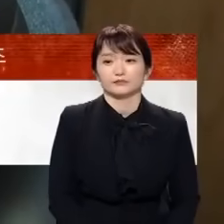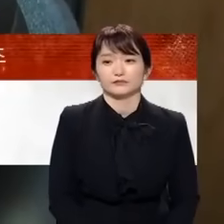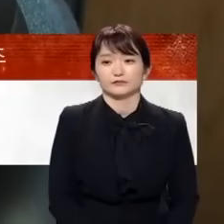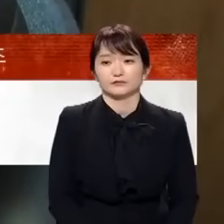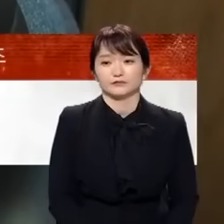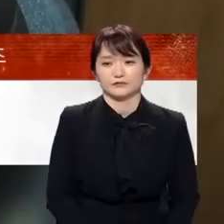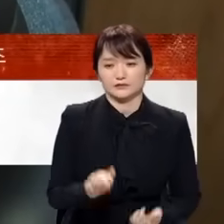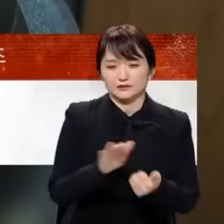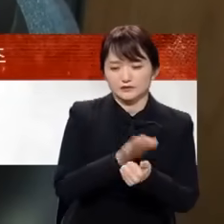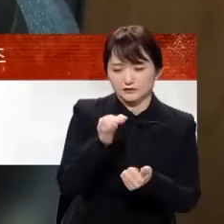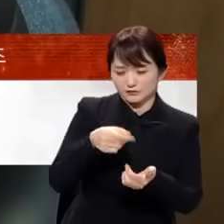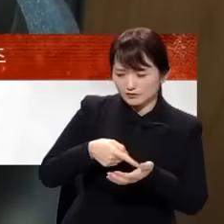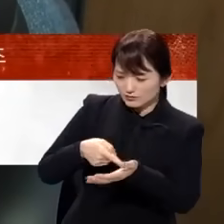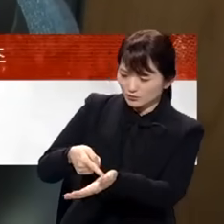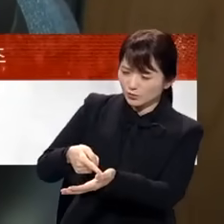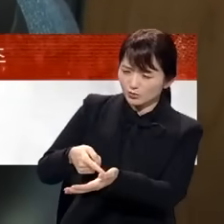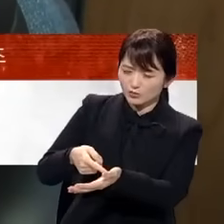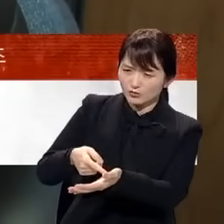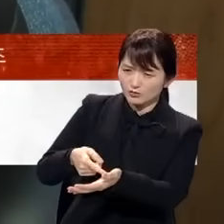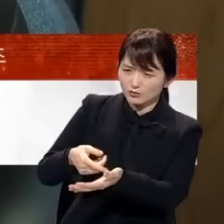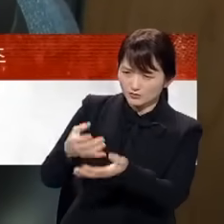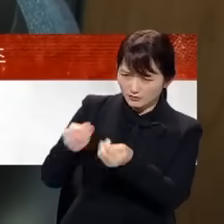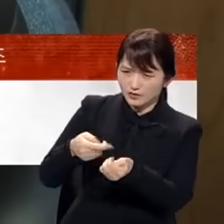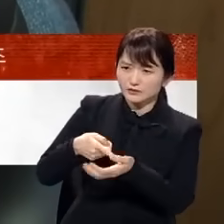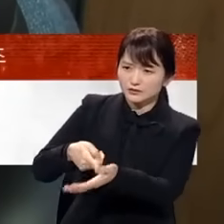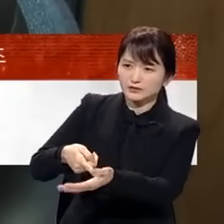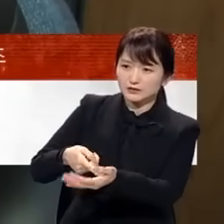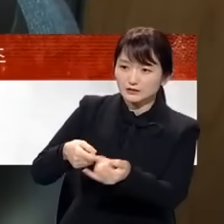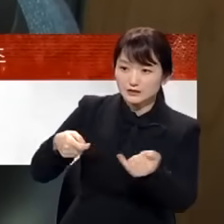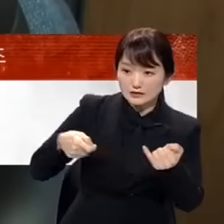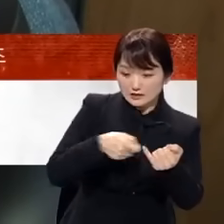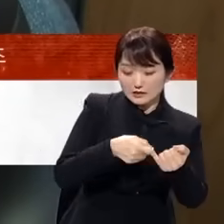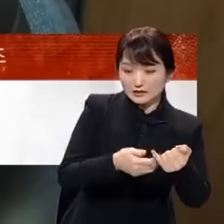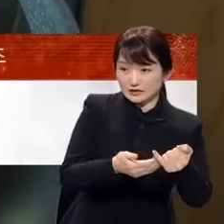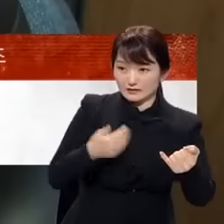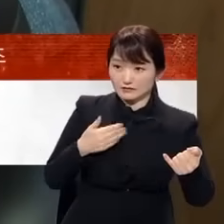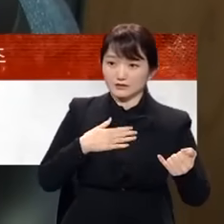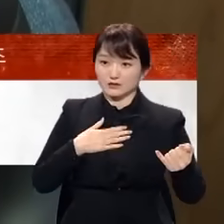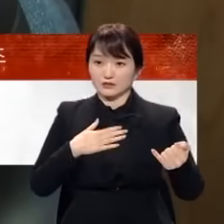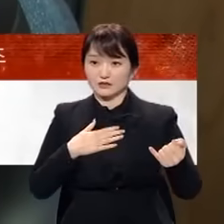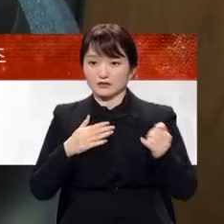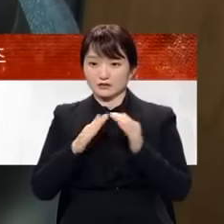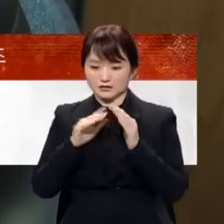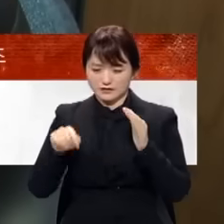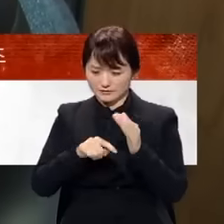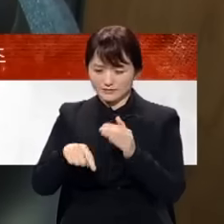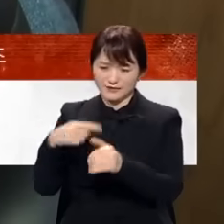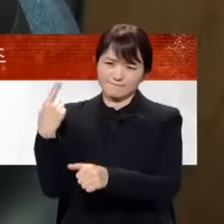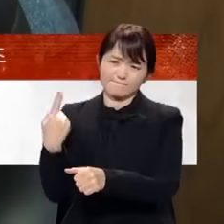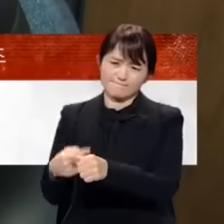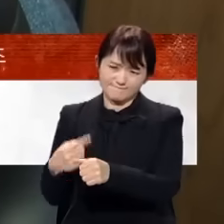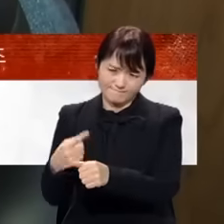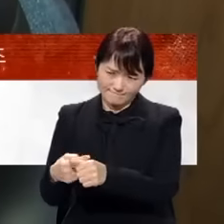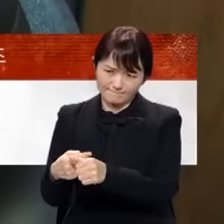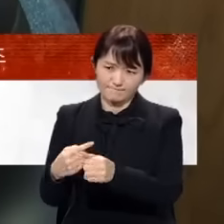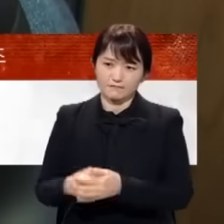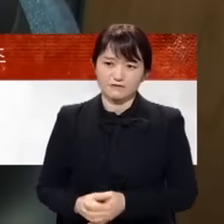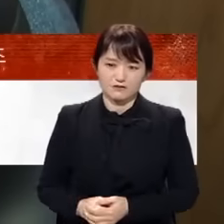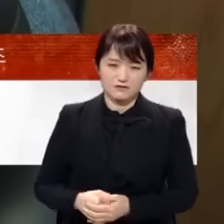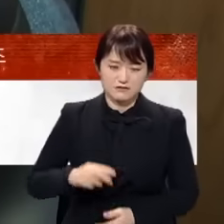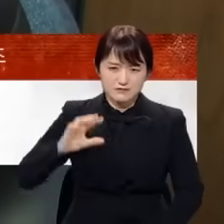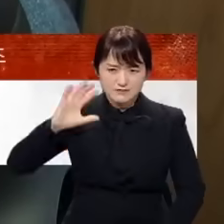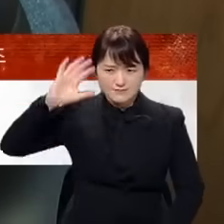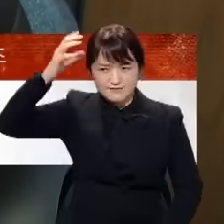요구 위자료를 요구했고 그 살해하기 바로 직전에 저 고 저희 집안에서 욕을 너무 많이 했습니다 그냥